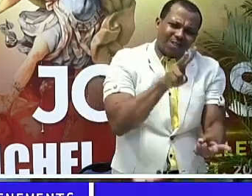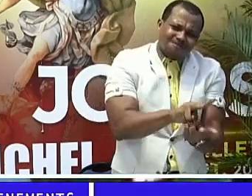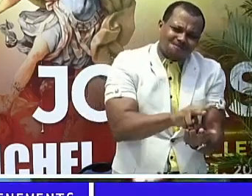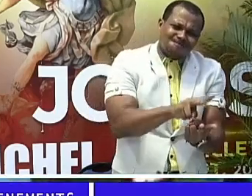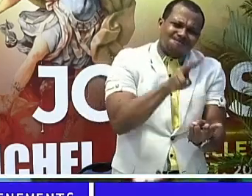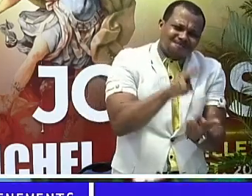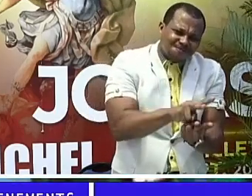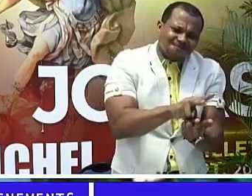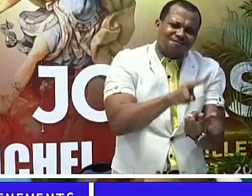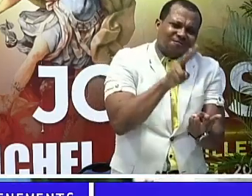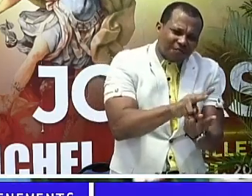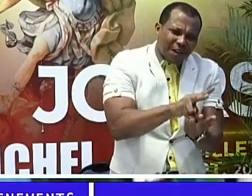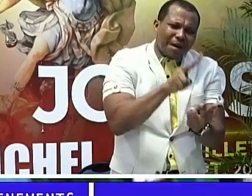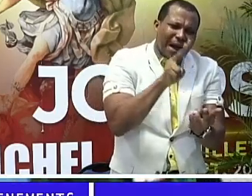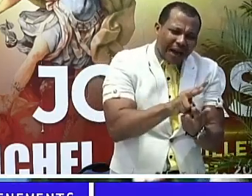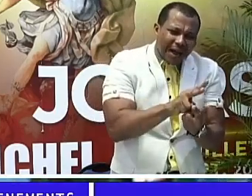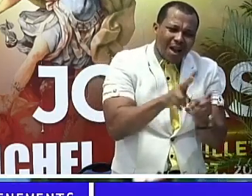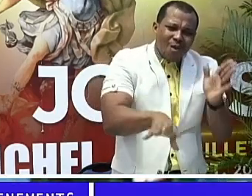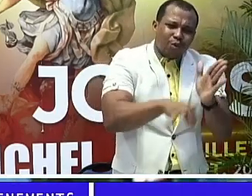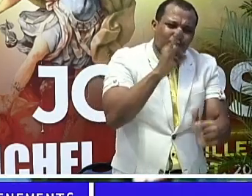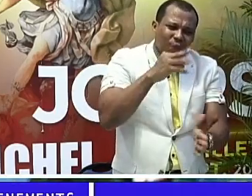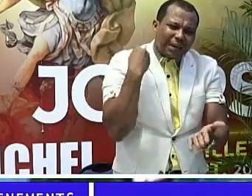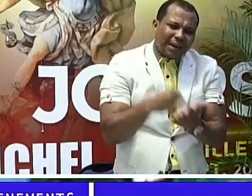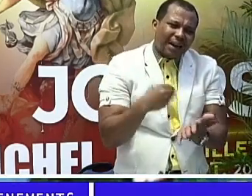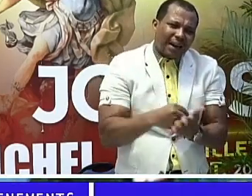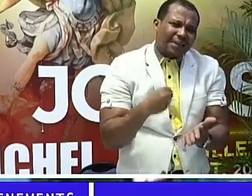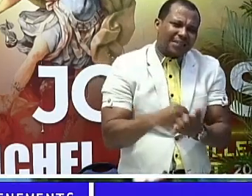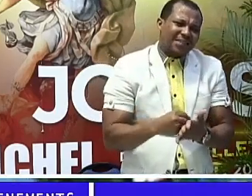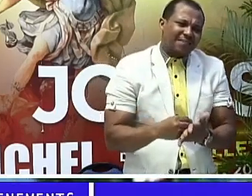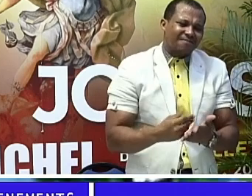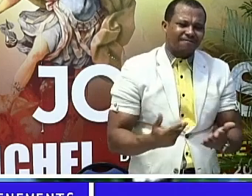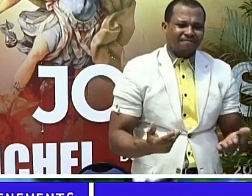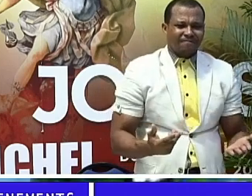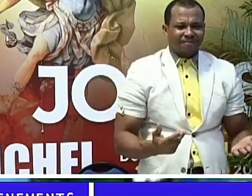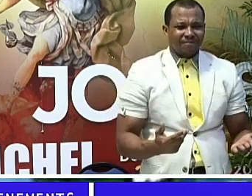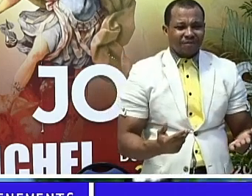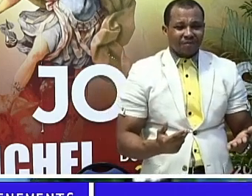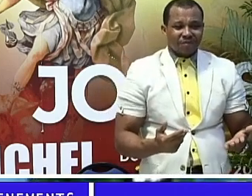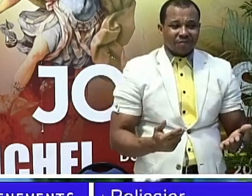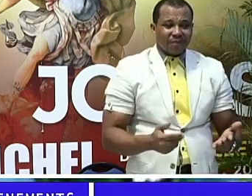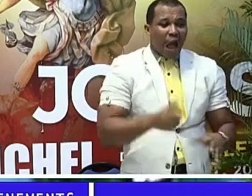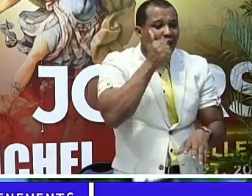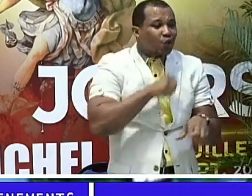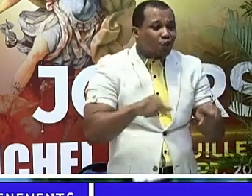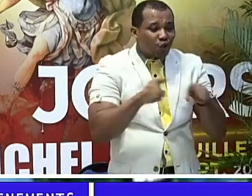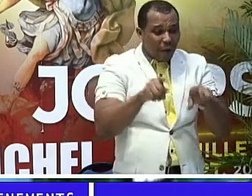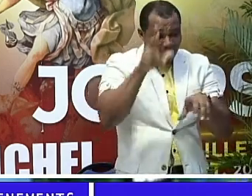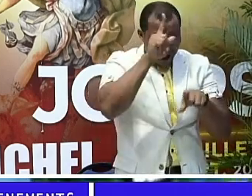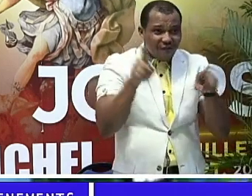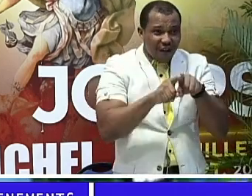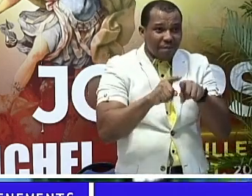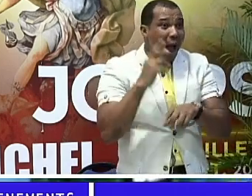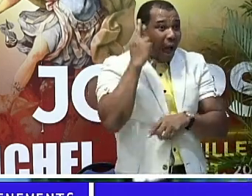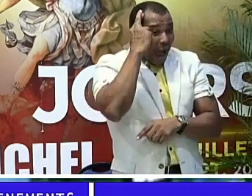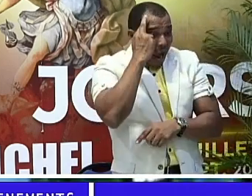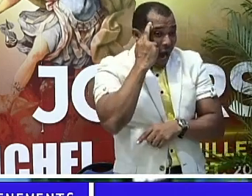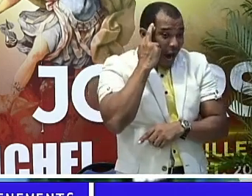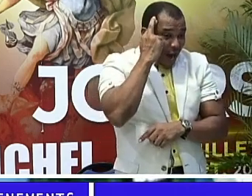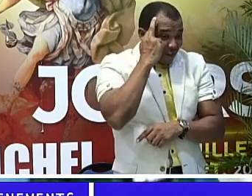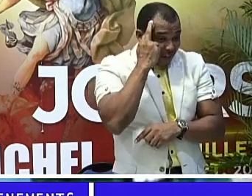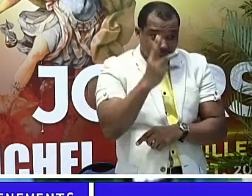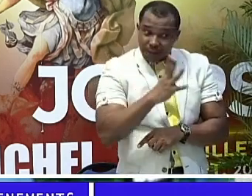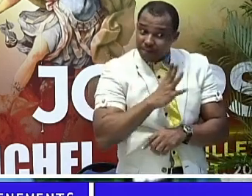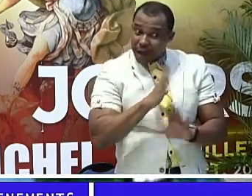yo m tout dit ça en parenthèse, faut qu'on moun bien réfléchir. Ou pas qu'à lever comme